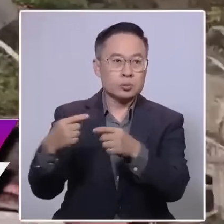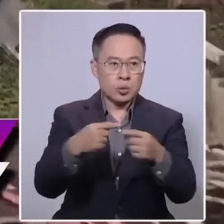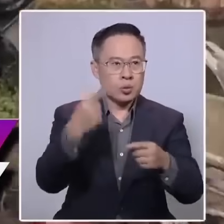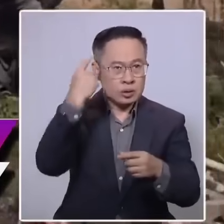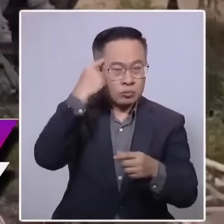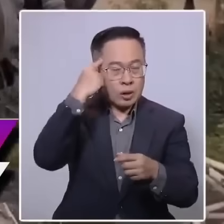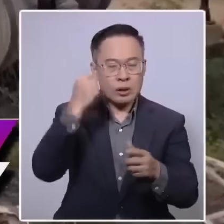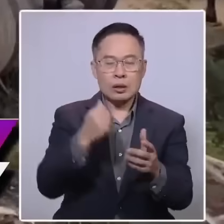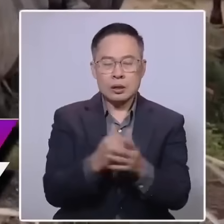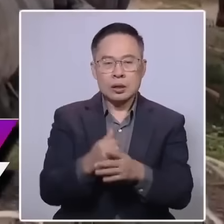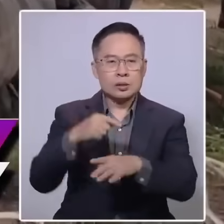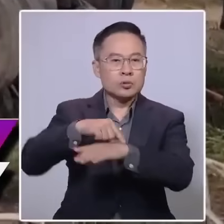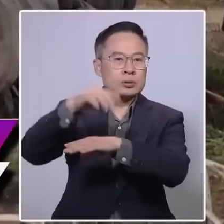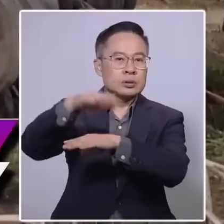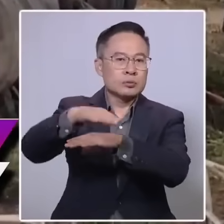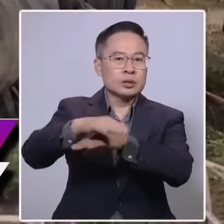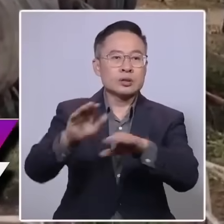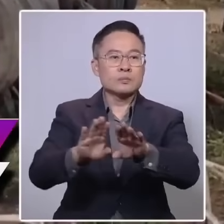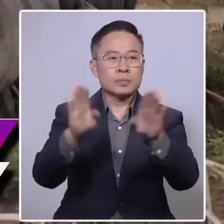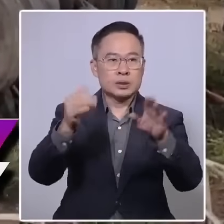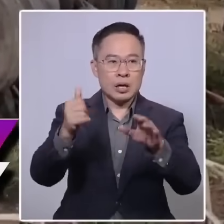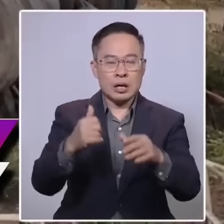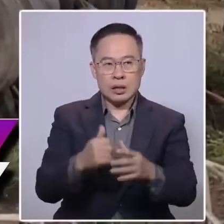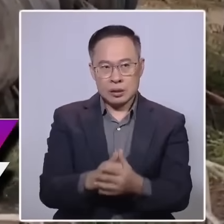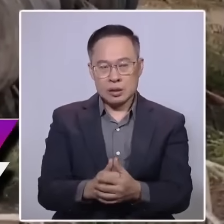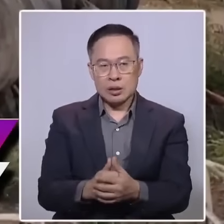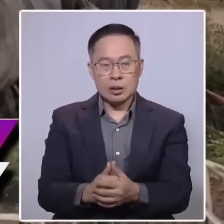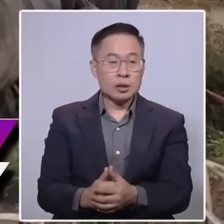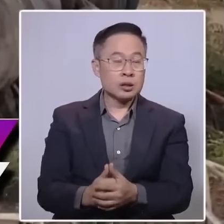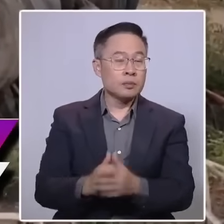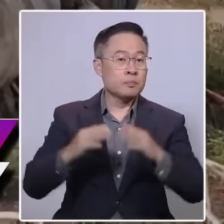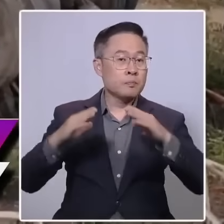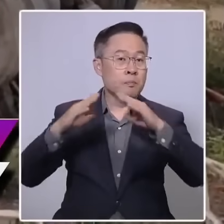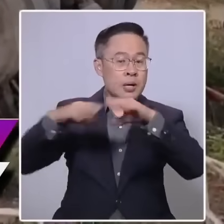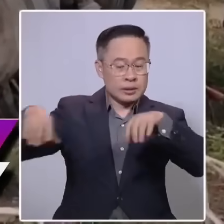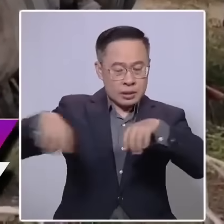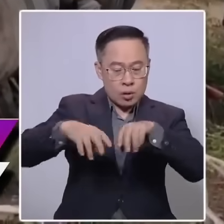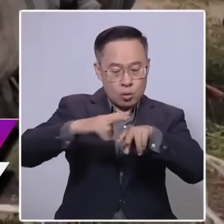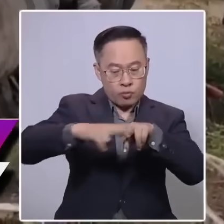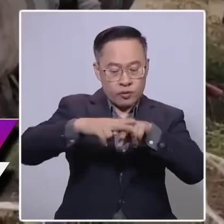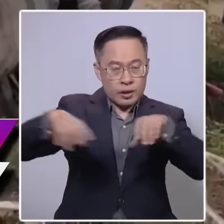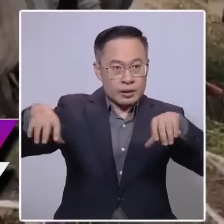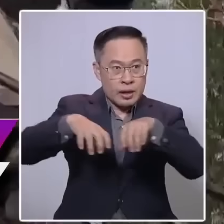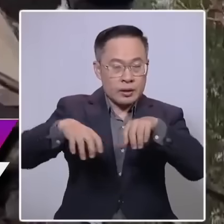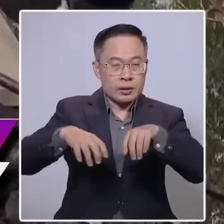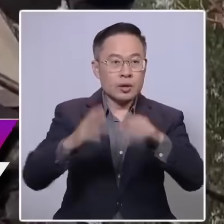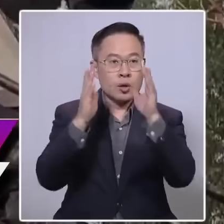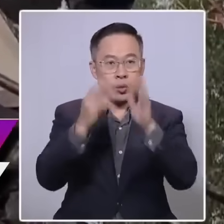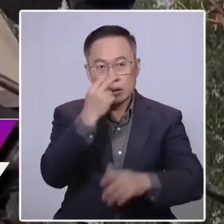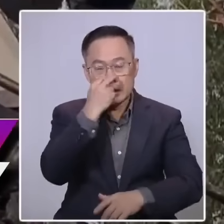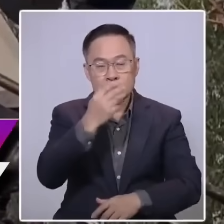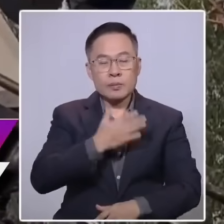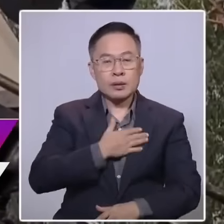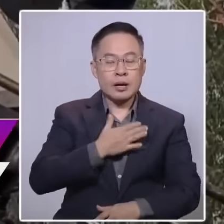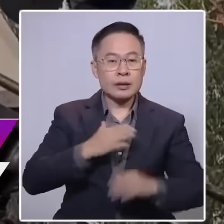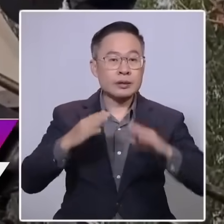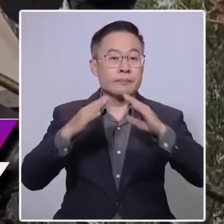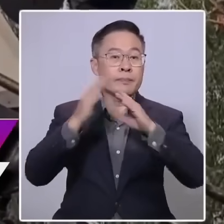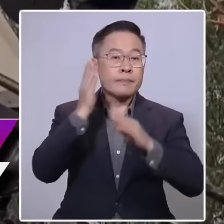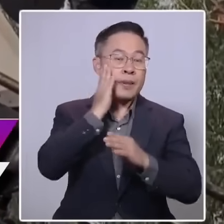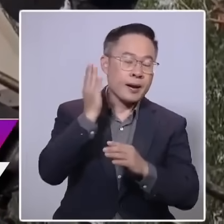100% ค่ะมีชาวบ้านท่านหนึ่งบ้านอยู่ติดกับรถไฟเลยค่ะคุณดีมเขาบอกว่าโอ้โหผมเนี่ยนะกำลังนั่งกินข้